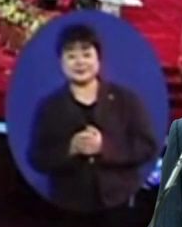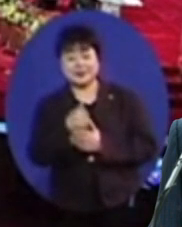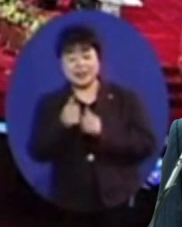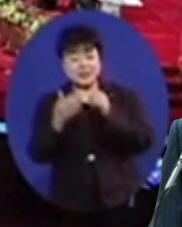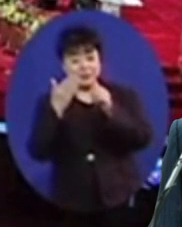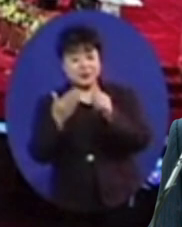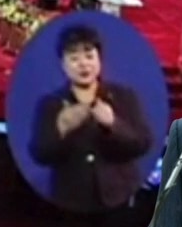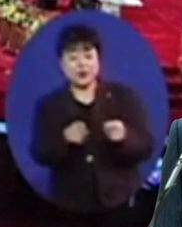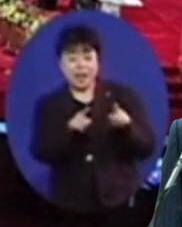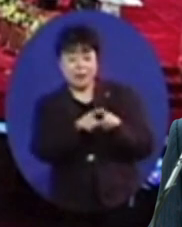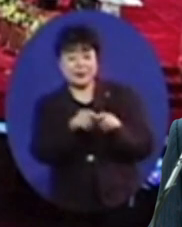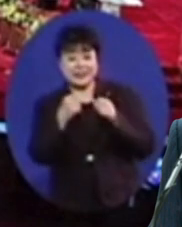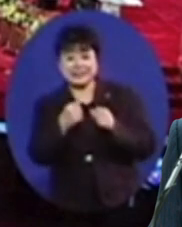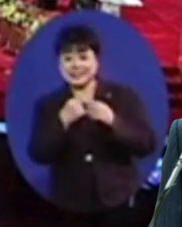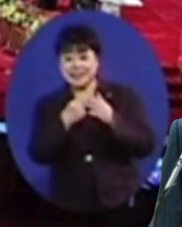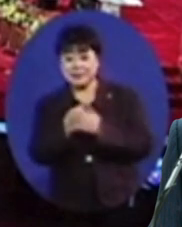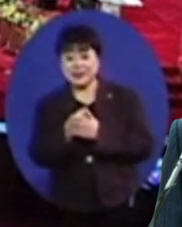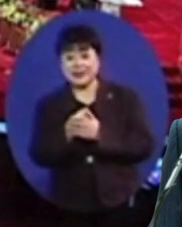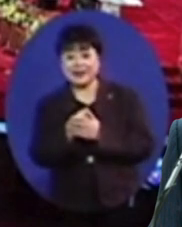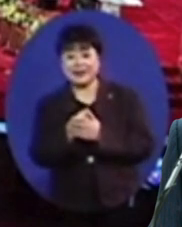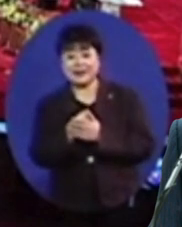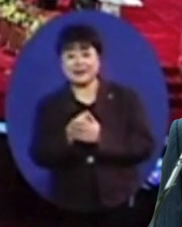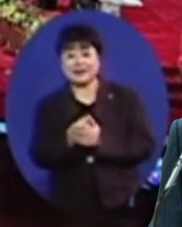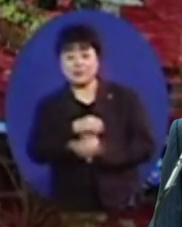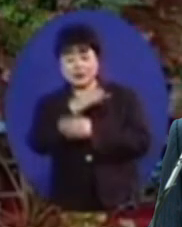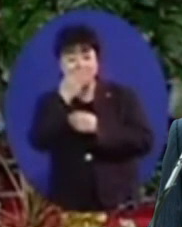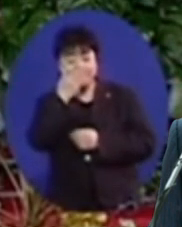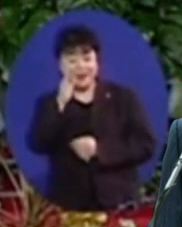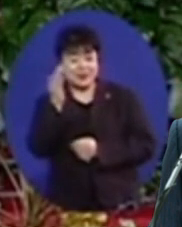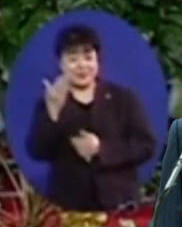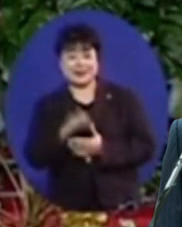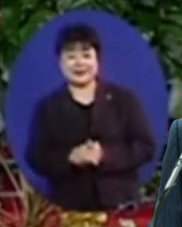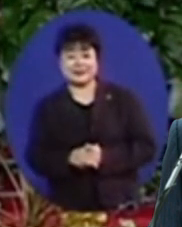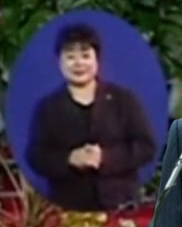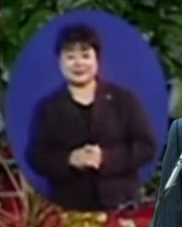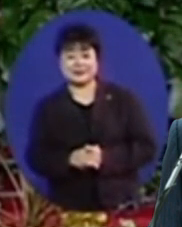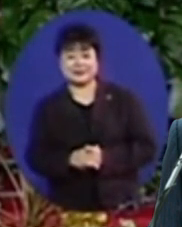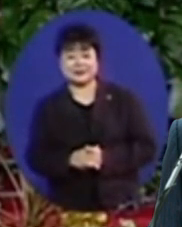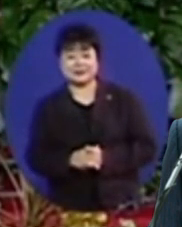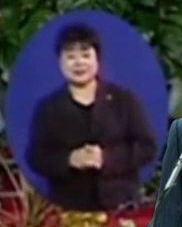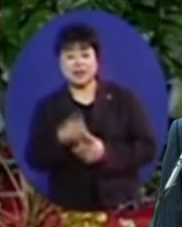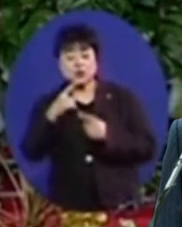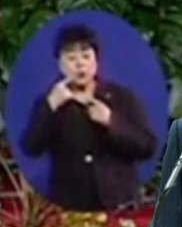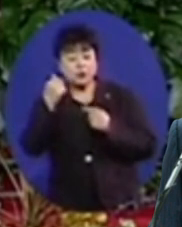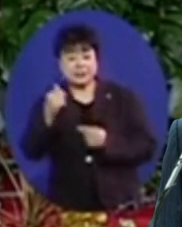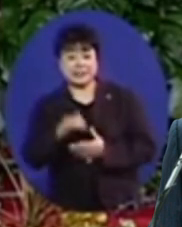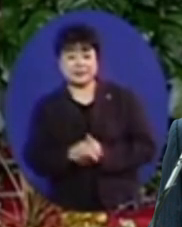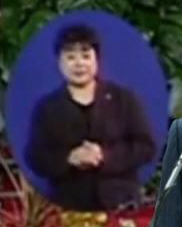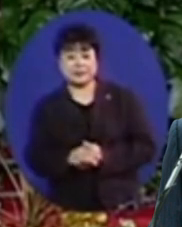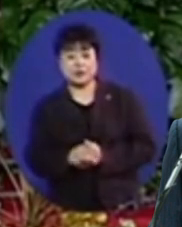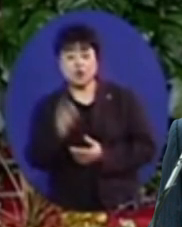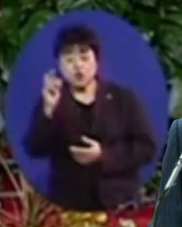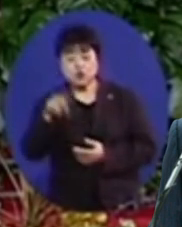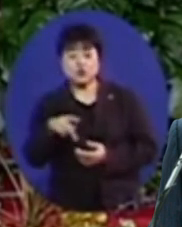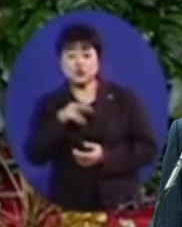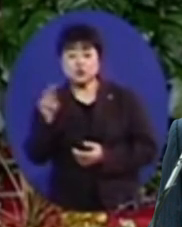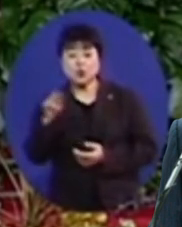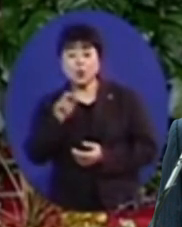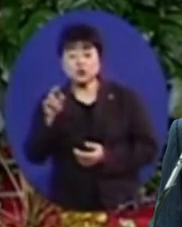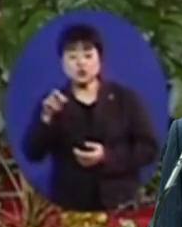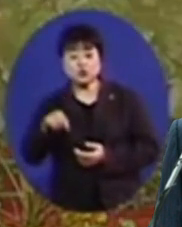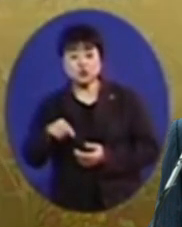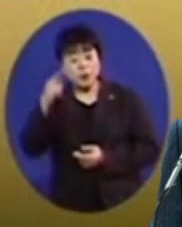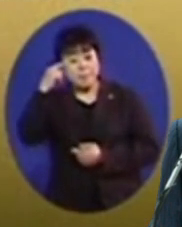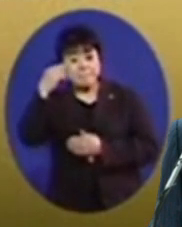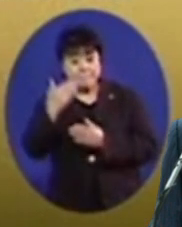하나님께서 우리와 같이 계심으로 그런 것을 할 수가 있습니다. 저는 언젠가 이종수 박사의 이야기를